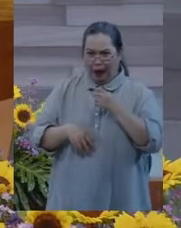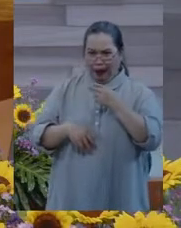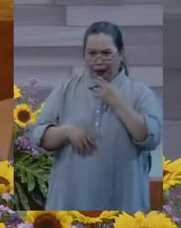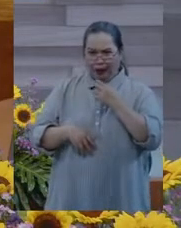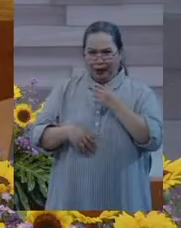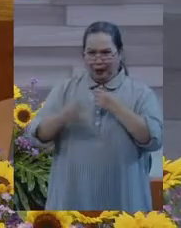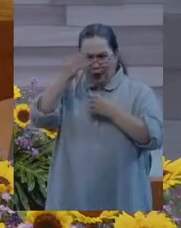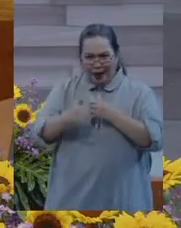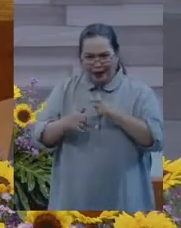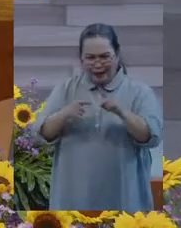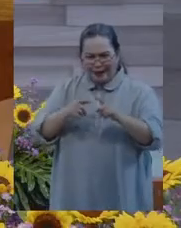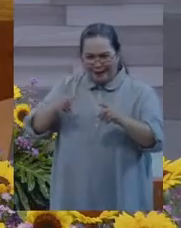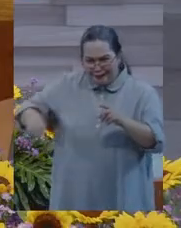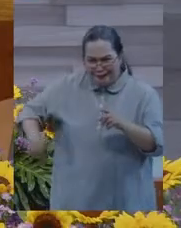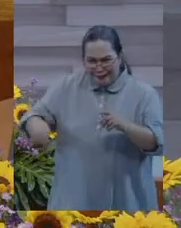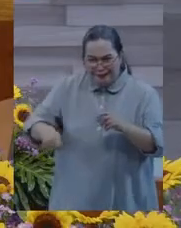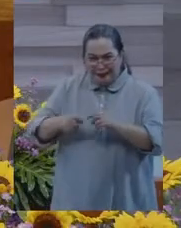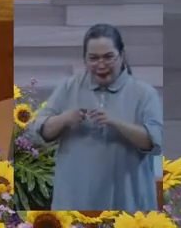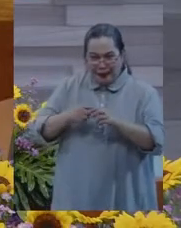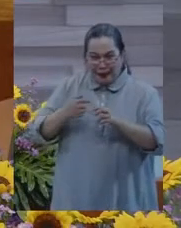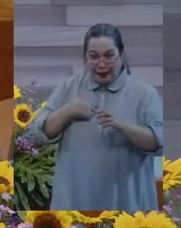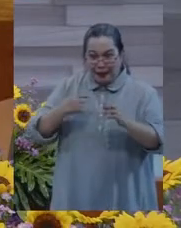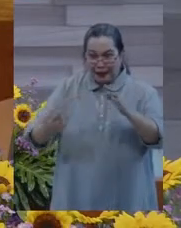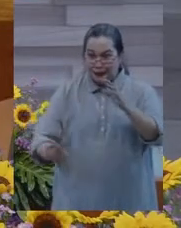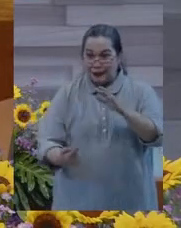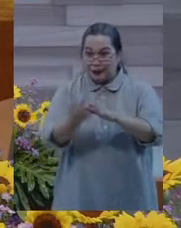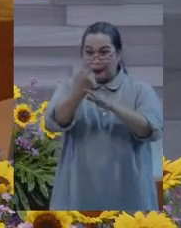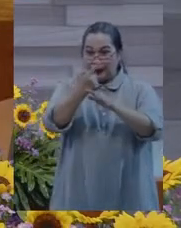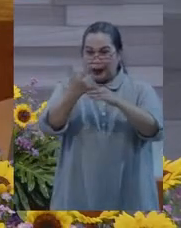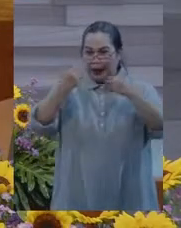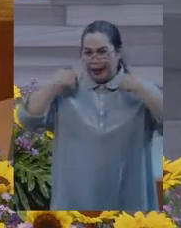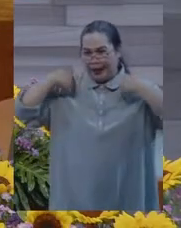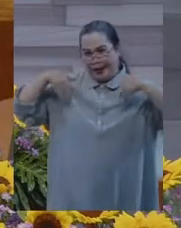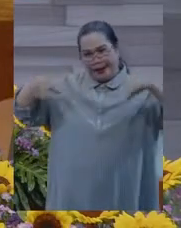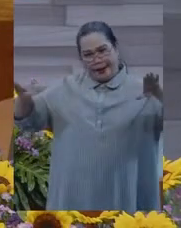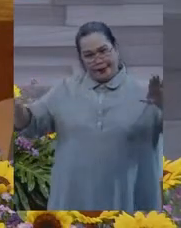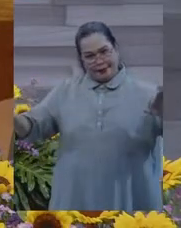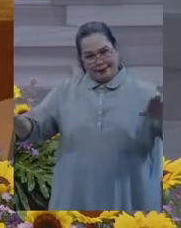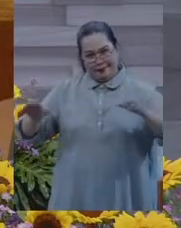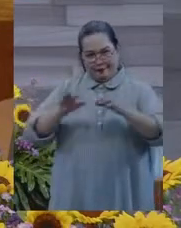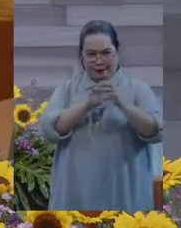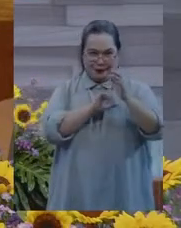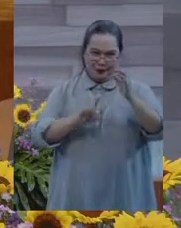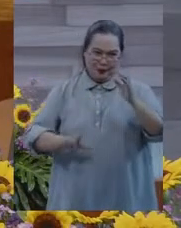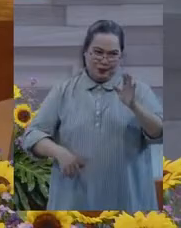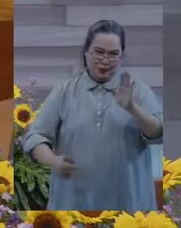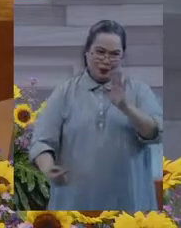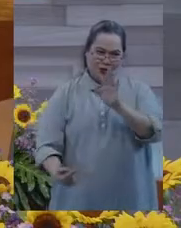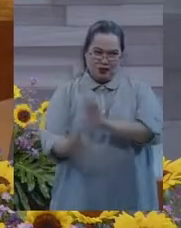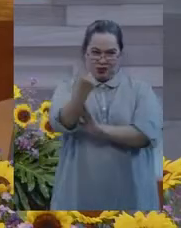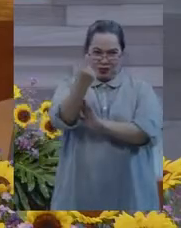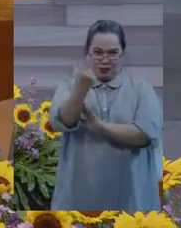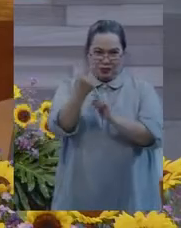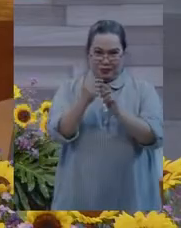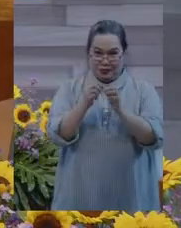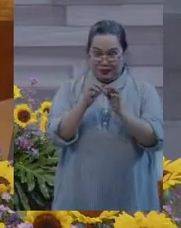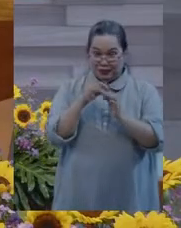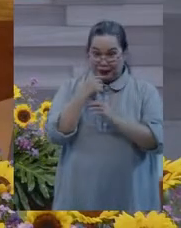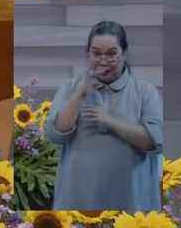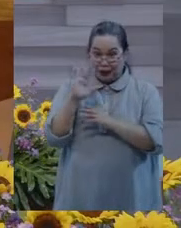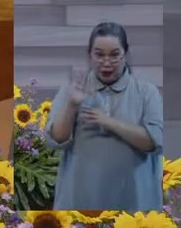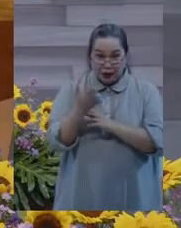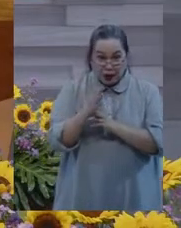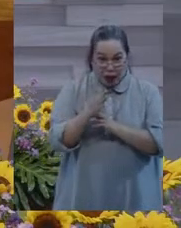Bakit ba? Tapos biglang nagpakita sa kanya yung angel of the Lord. Kaya pala. Pero si Balaam in the end, sa